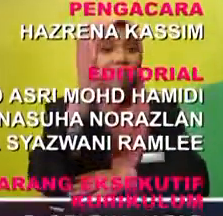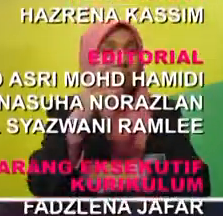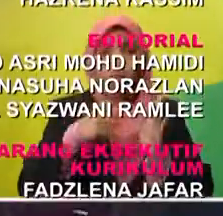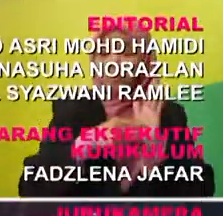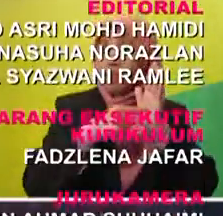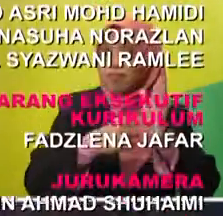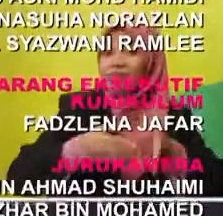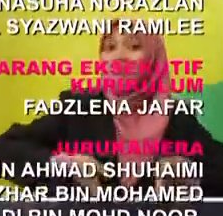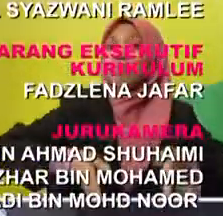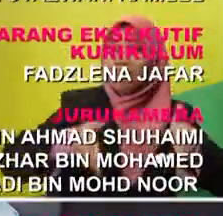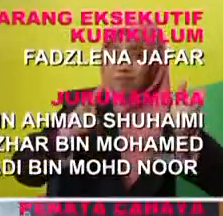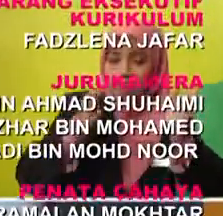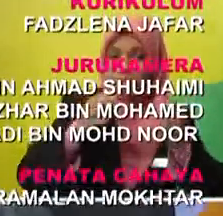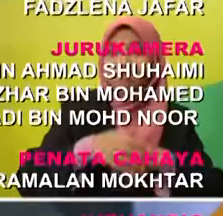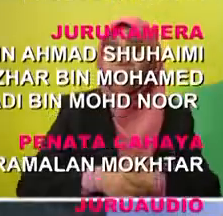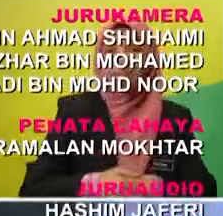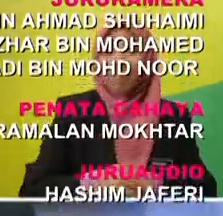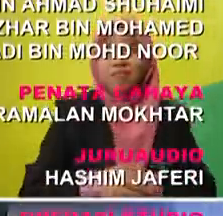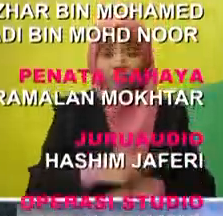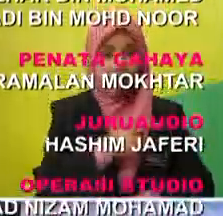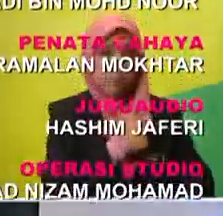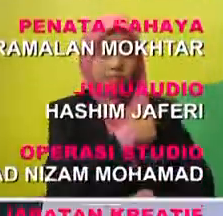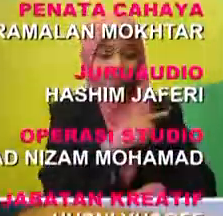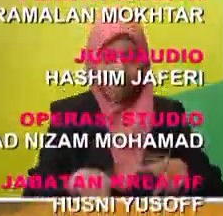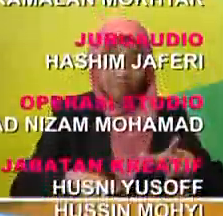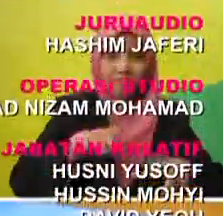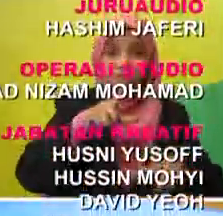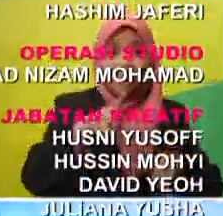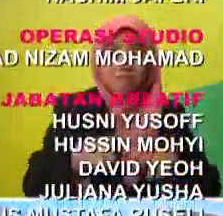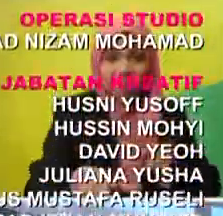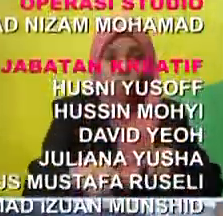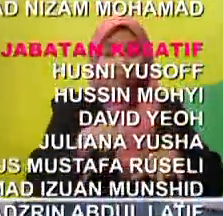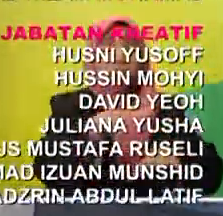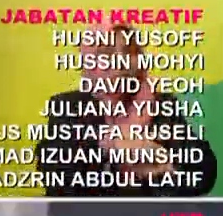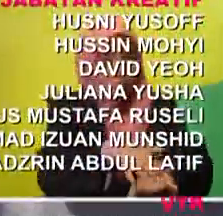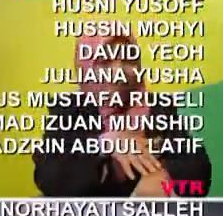akan tunjukkan jalan. Kaki melangkah, oi